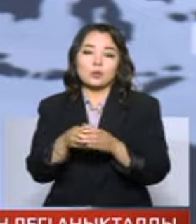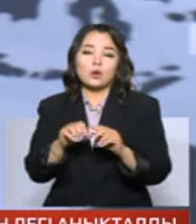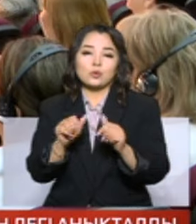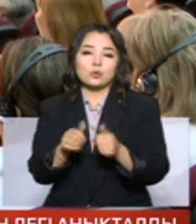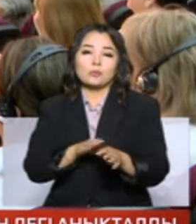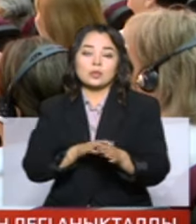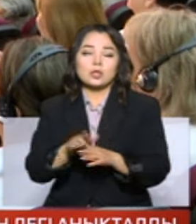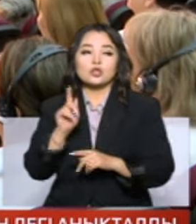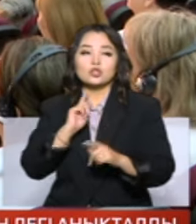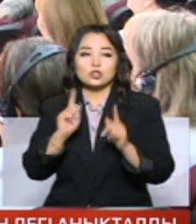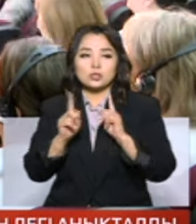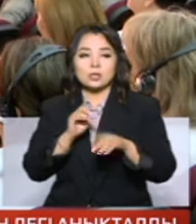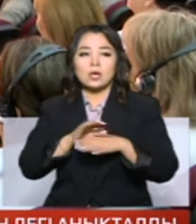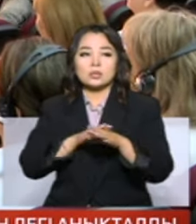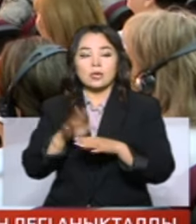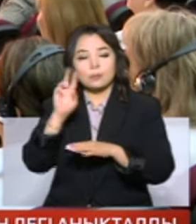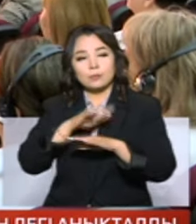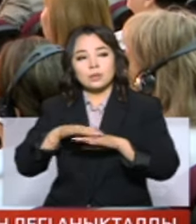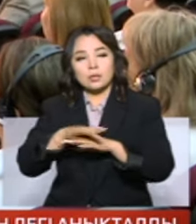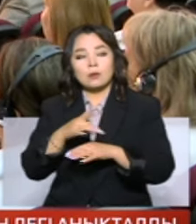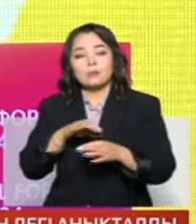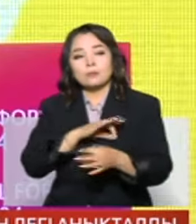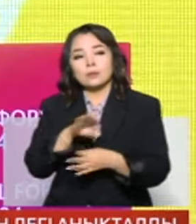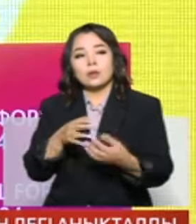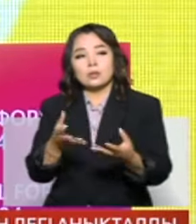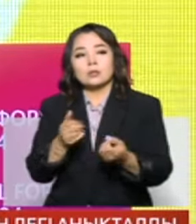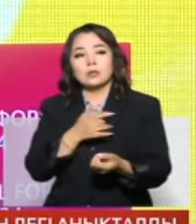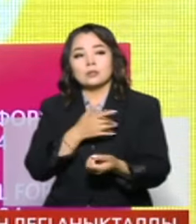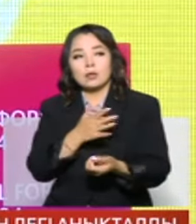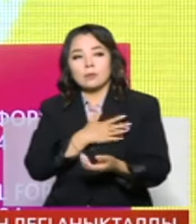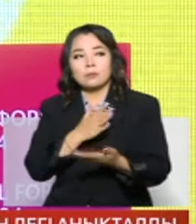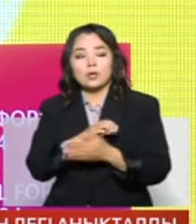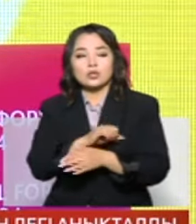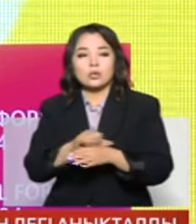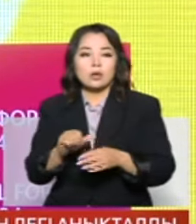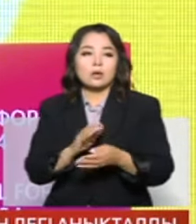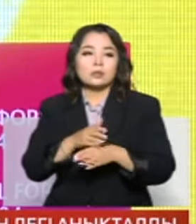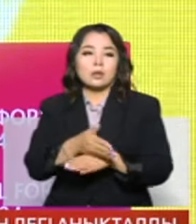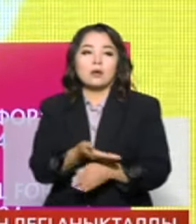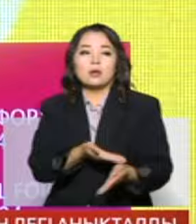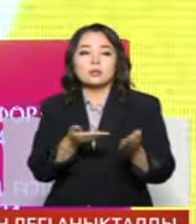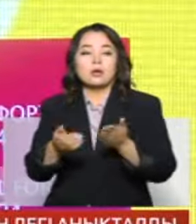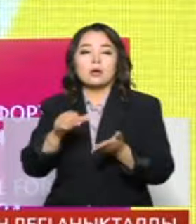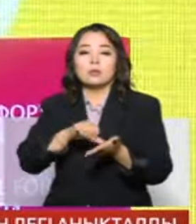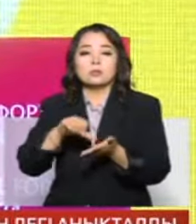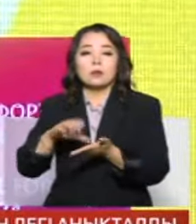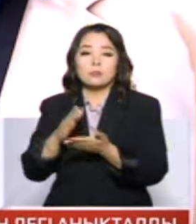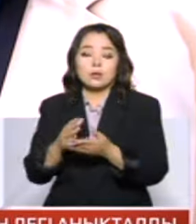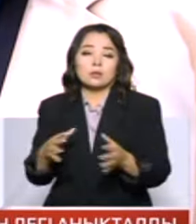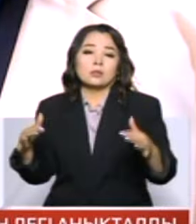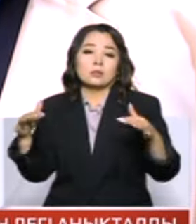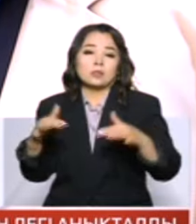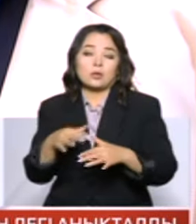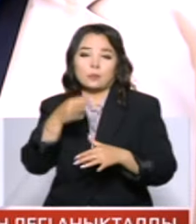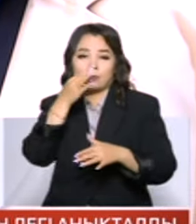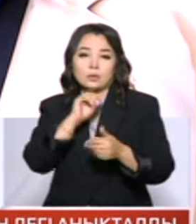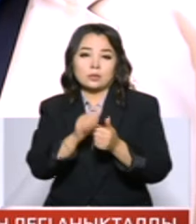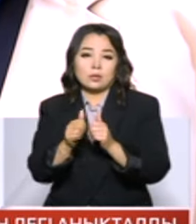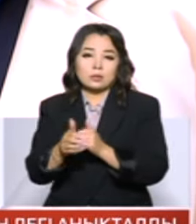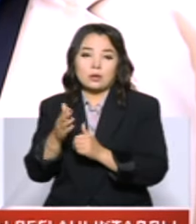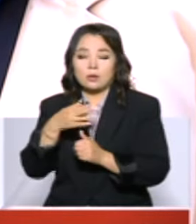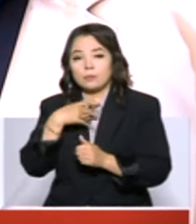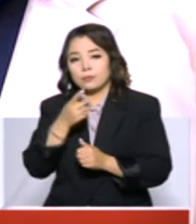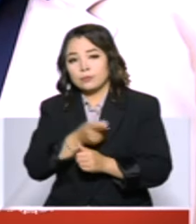жиынға мемлекеттік органдар, бала асырап алушы отбасылар мен шетелдік меймандар қатысты. Бас қосқандар өзара тәжірибе алмасу, елімізде